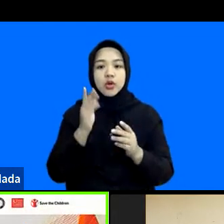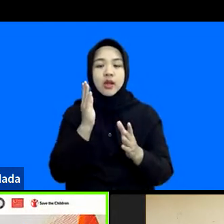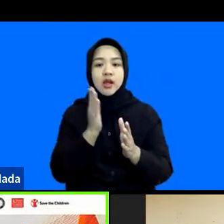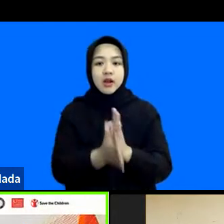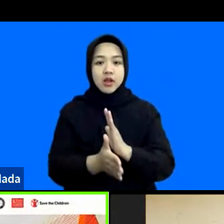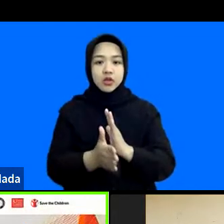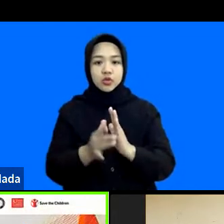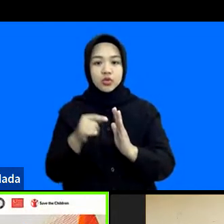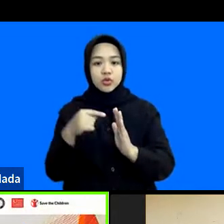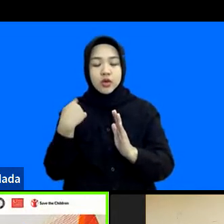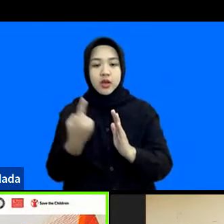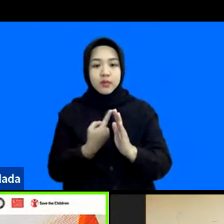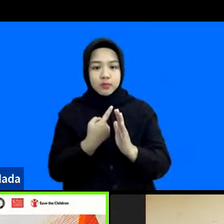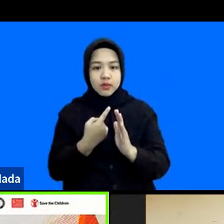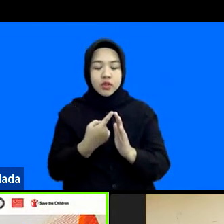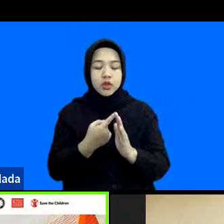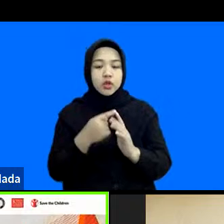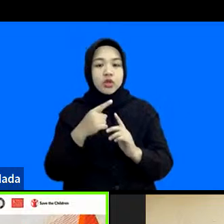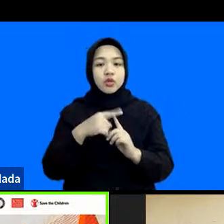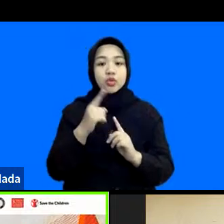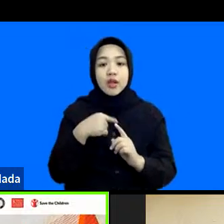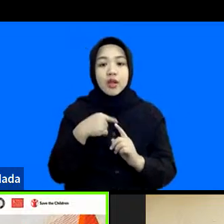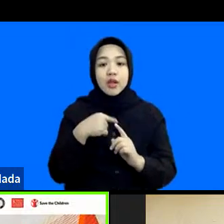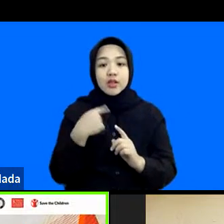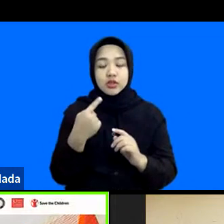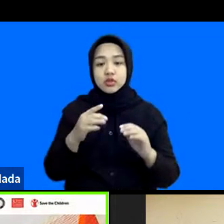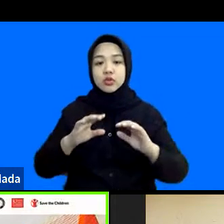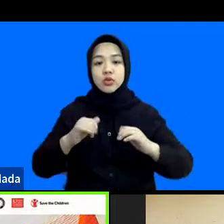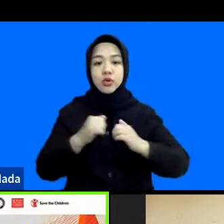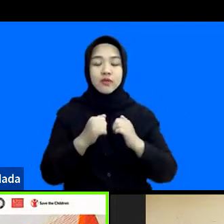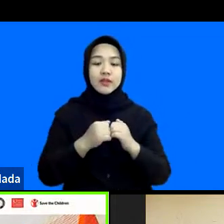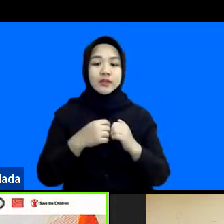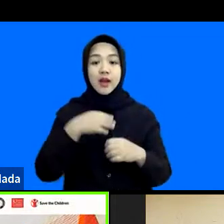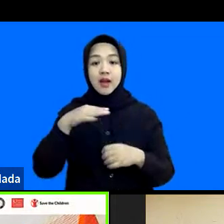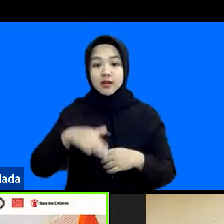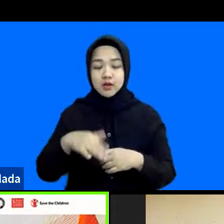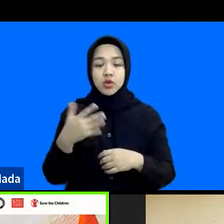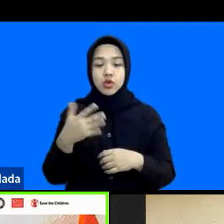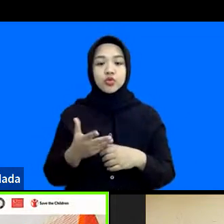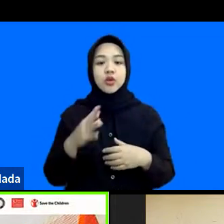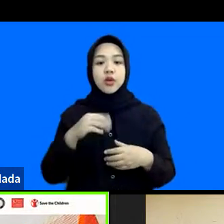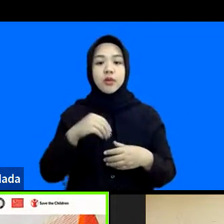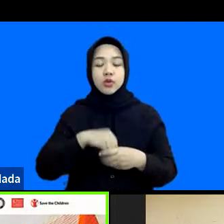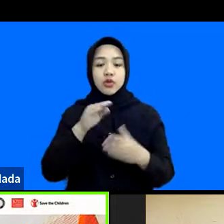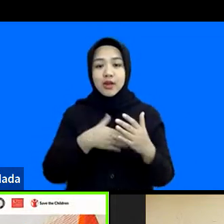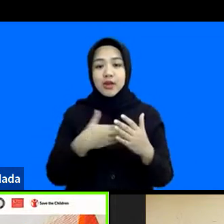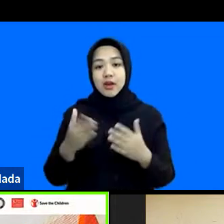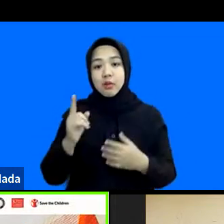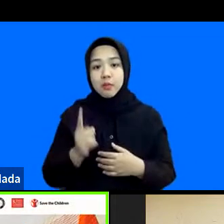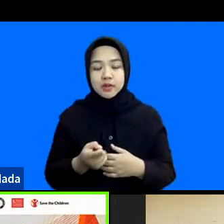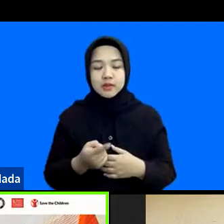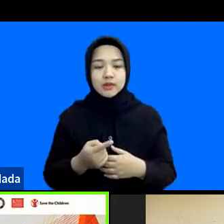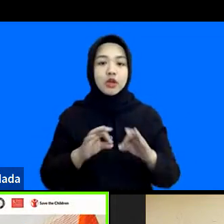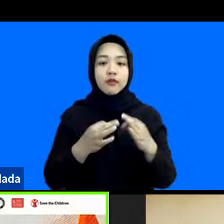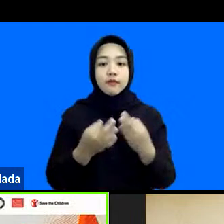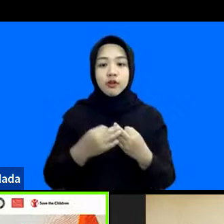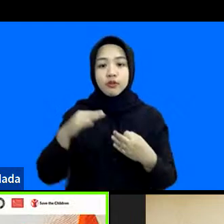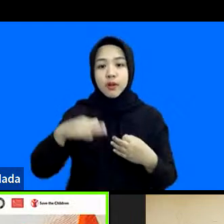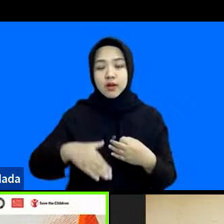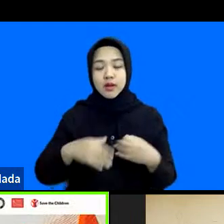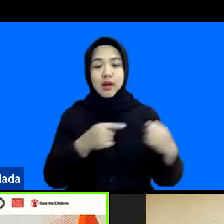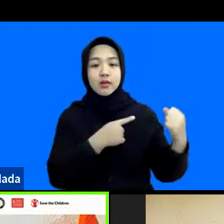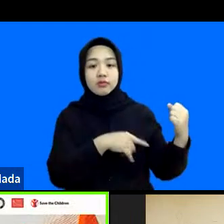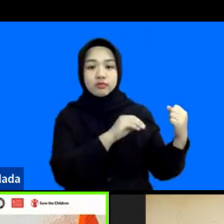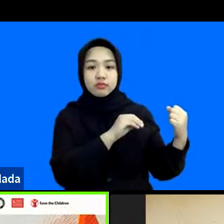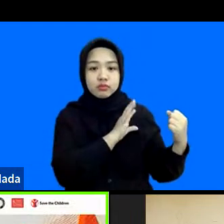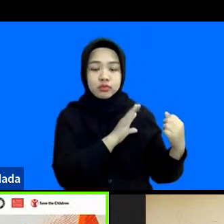tusi kami berkaitan dengan konvensi hak anak itu sudah menjadi agenda pasti kami nanti forum anak untuk peningkatan